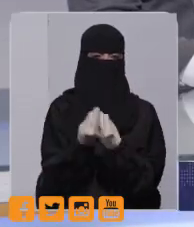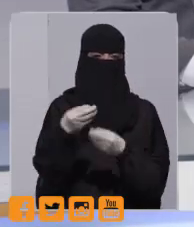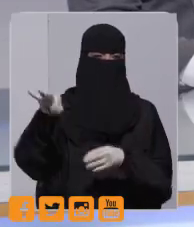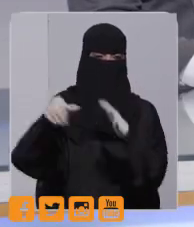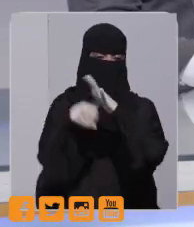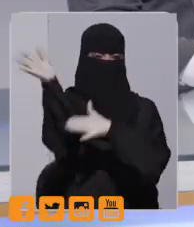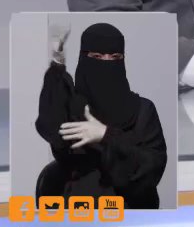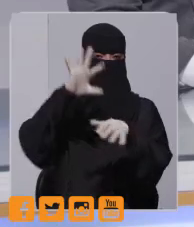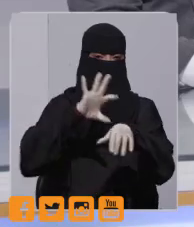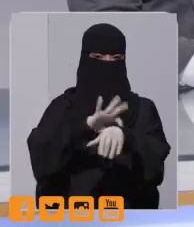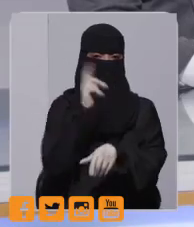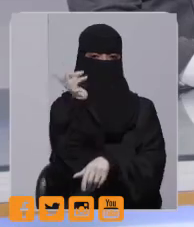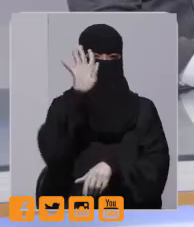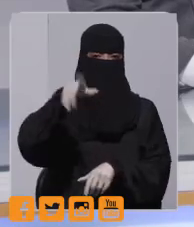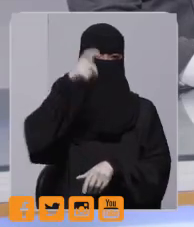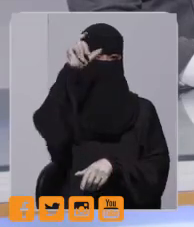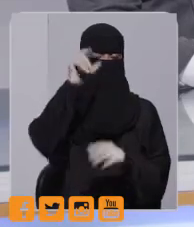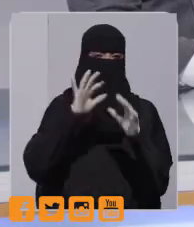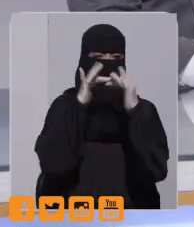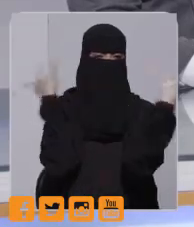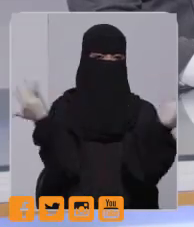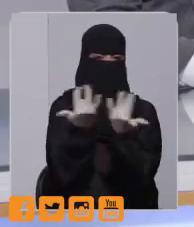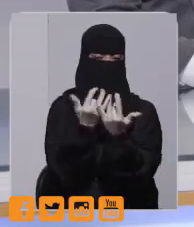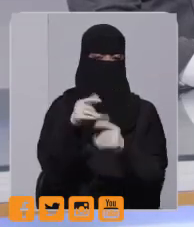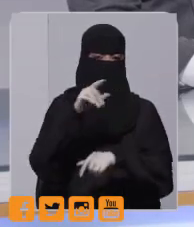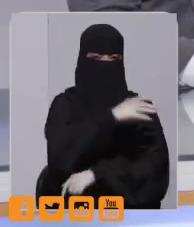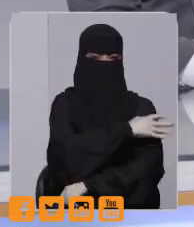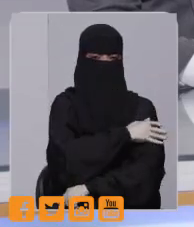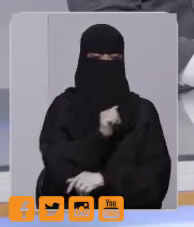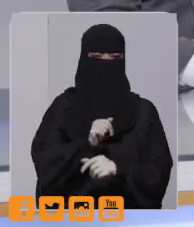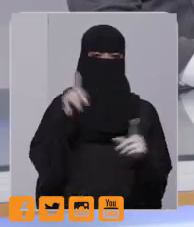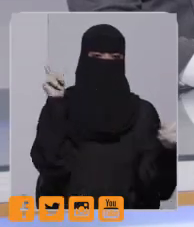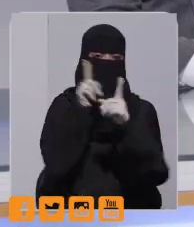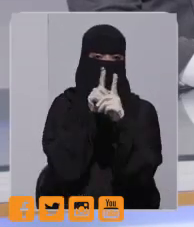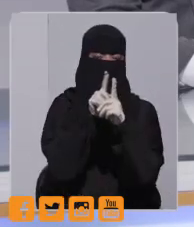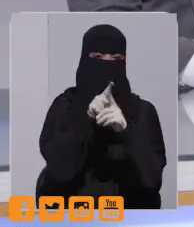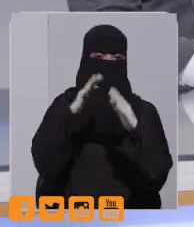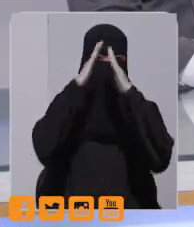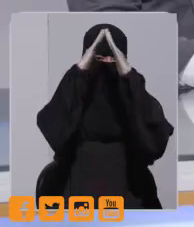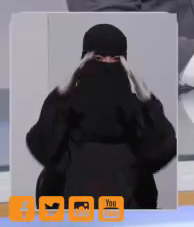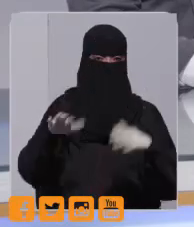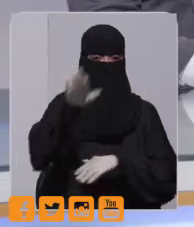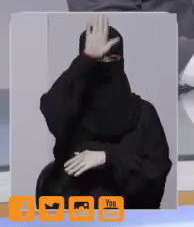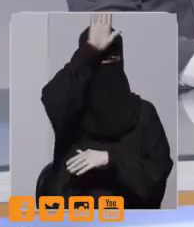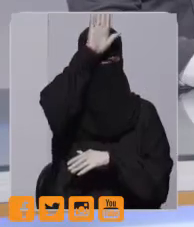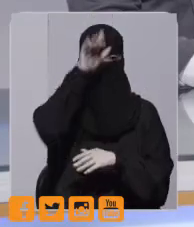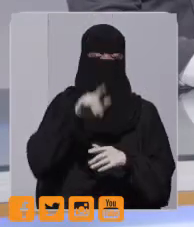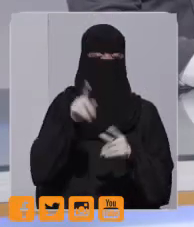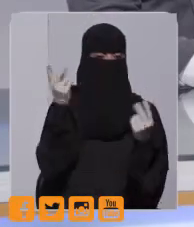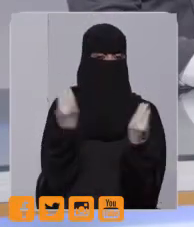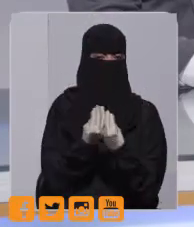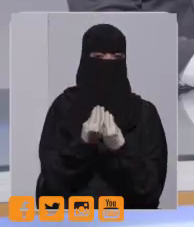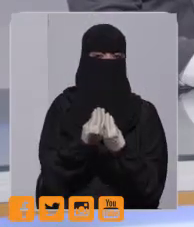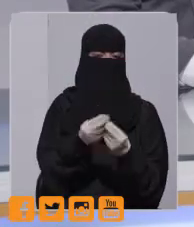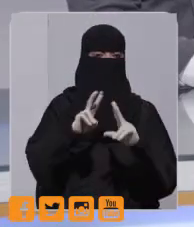الرئيس الدكتور رشاد محمد العليمي رئيس مجلس القياده الرئاسيه الذي التقى في القصر الملكي ببروكسل جلاله الملك